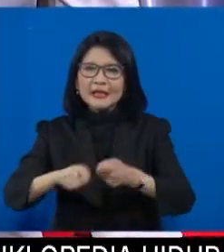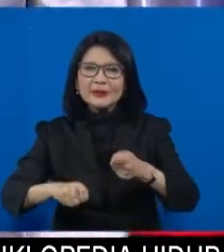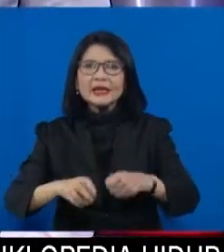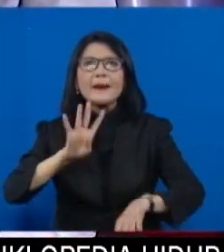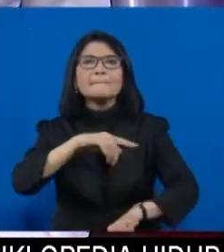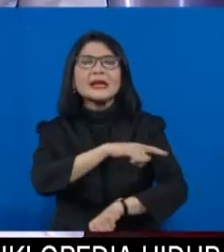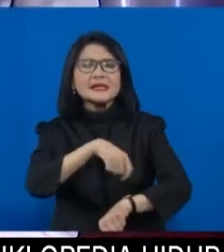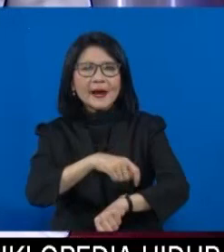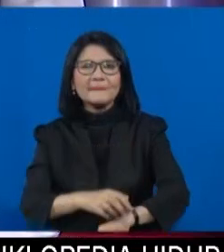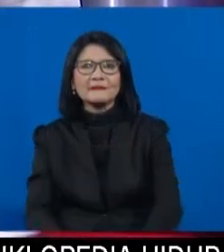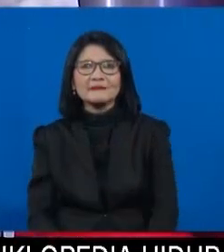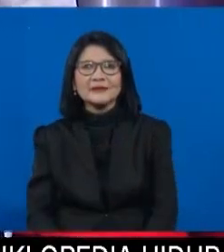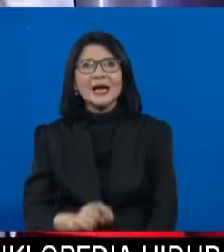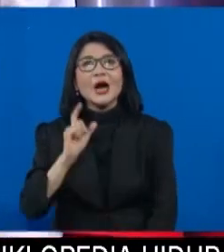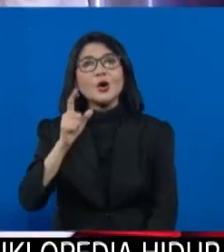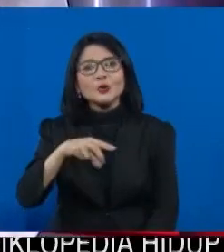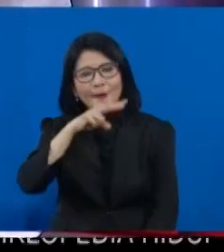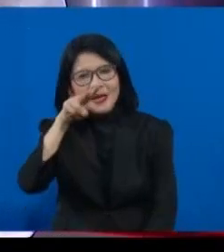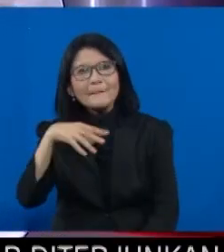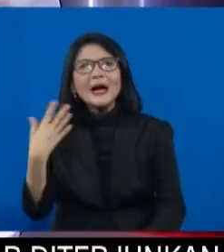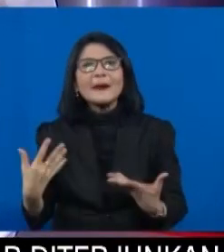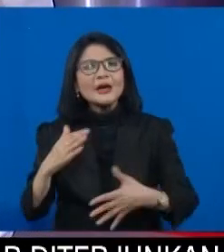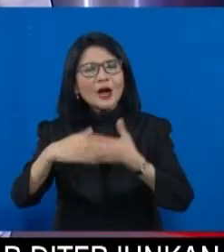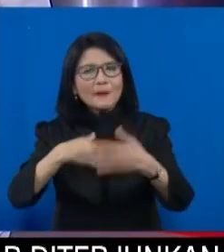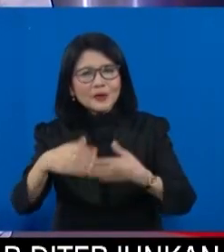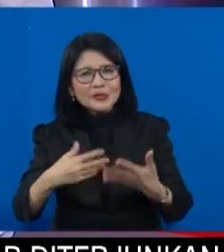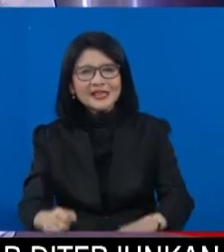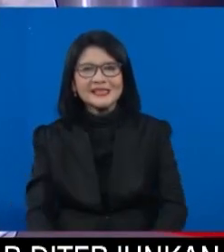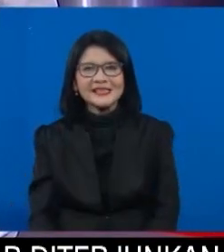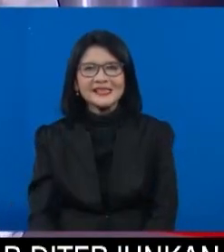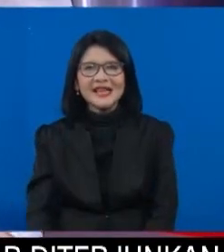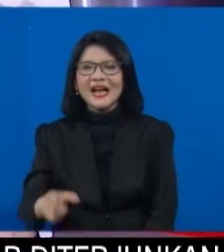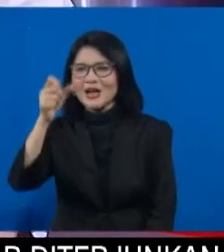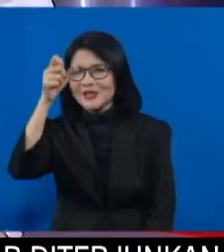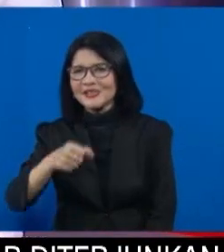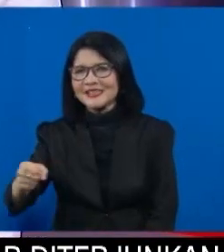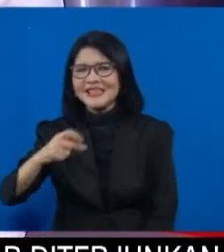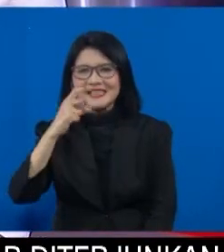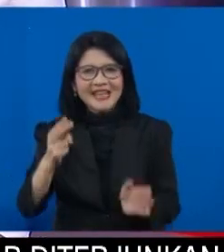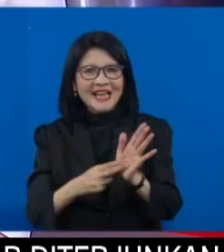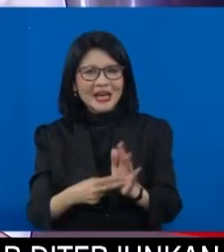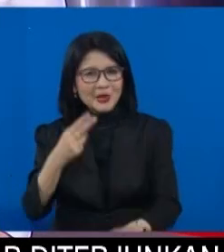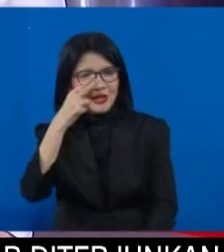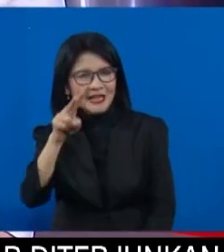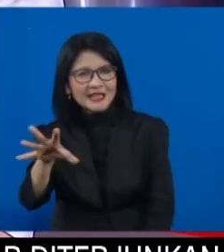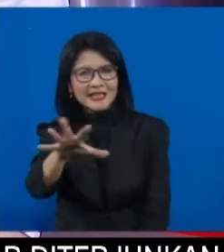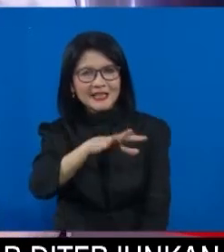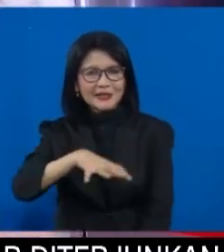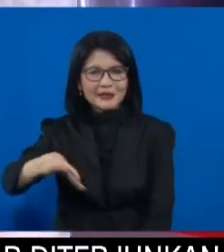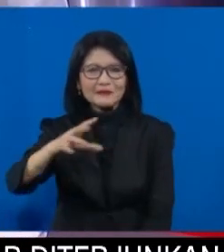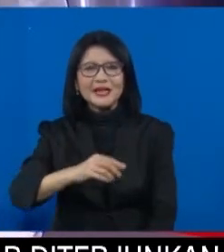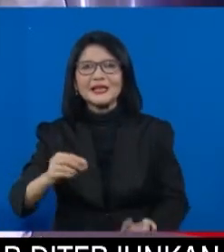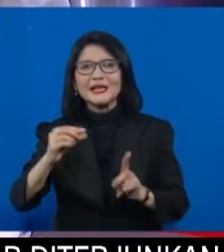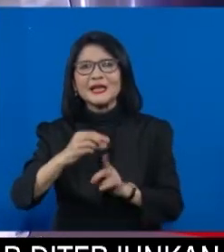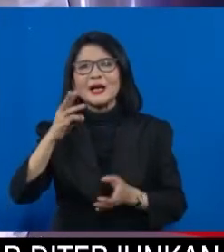jam lamanya. Nah, untuk menilik bagaimana proses pembuatannya, Rizka Rizlia dan Helmi Suryanegara mengajak Anda ke kawasan Pangalengan,